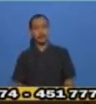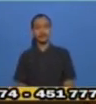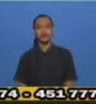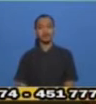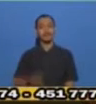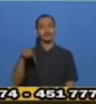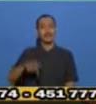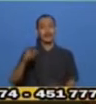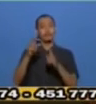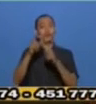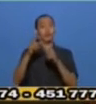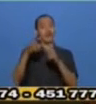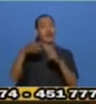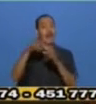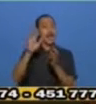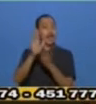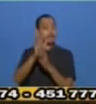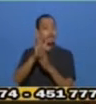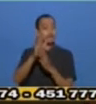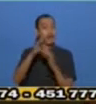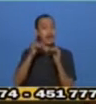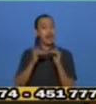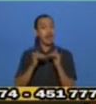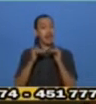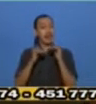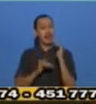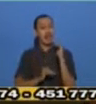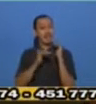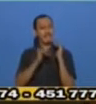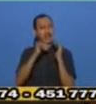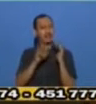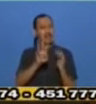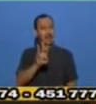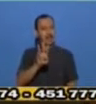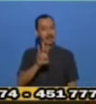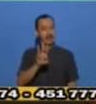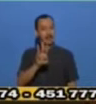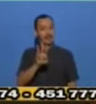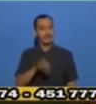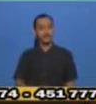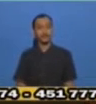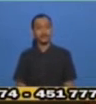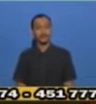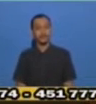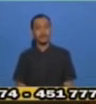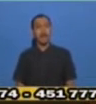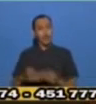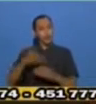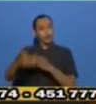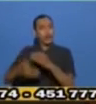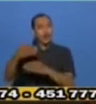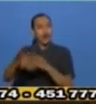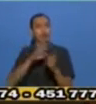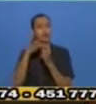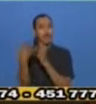level 3 kan gitu ya. Sudah di level 3, artinya kita akan lebih cepat lagi, banyak yang sudah tervaksin, imunitas